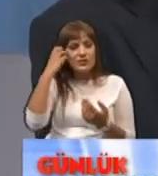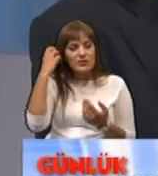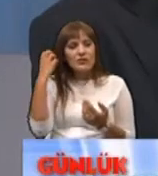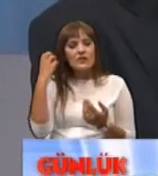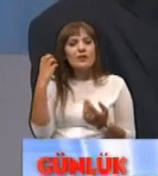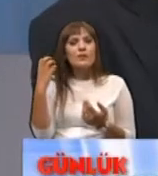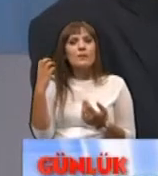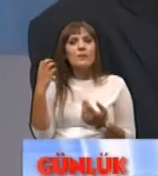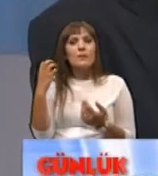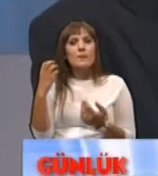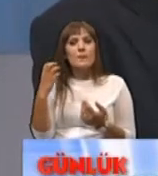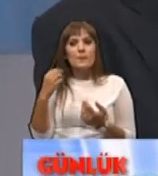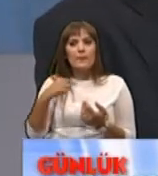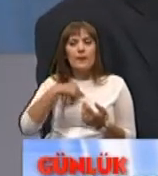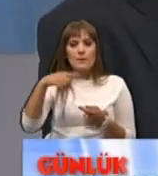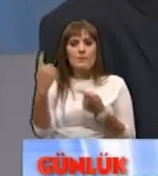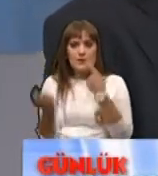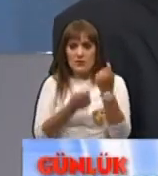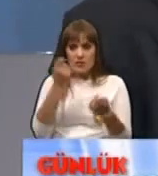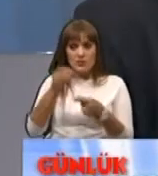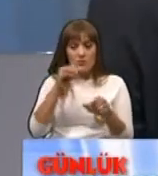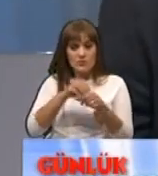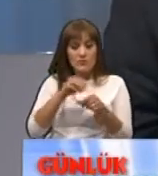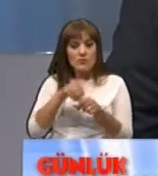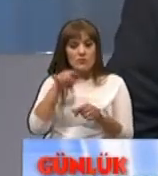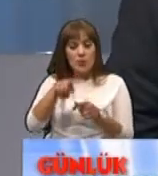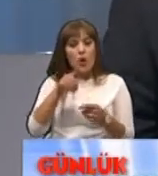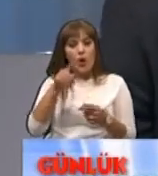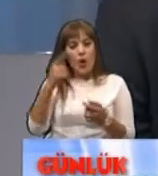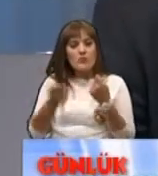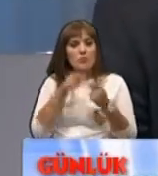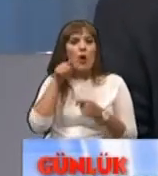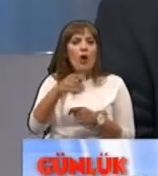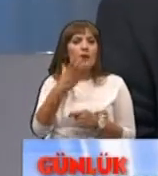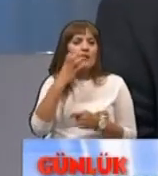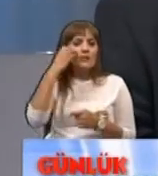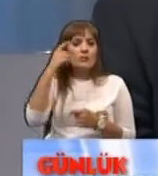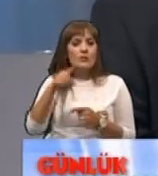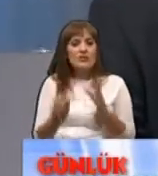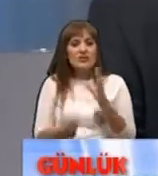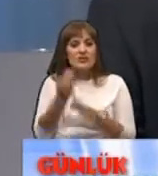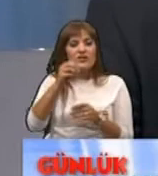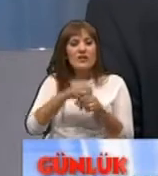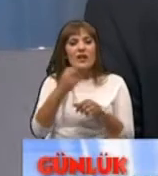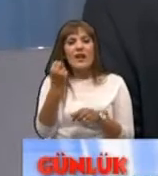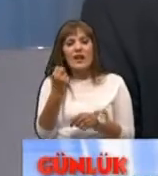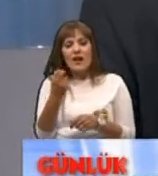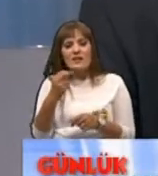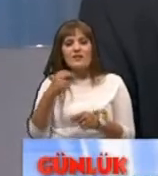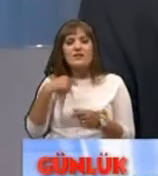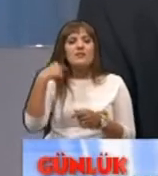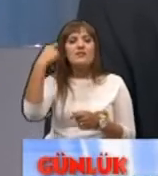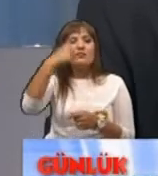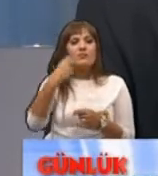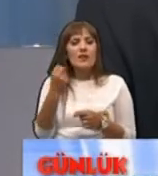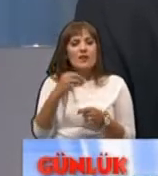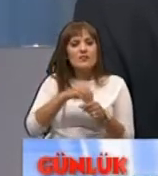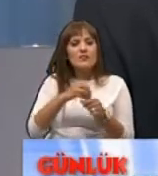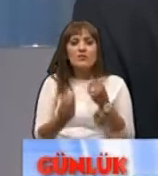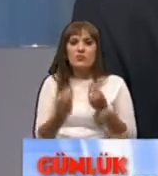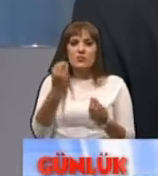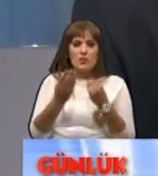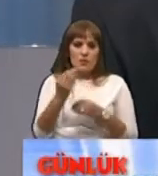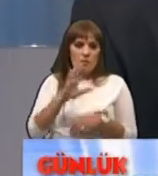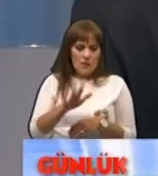kırışıklıklar, bizim aslında işimizin şeyi o kırışıklıklar. Evet. Ortaya çıkıyor. Bunun yanında kanserler biliyorsun, deri kanserleri ortaya